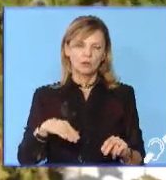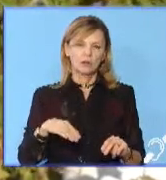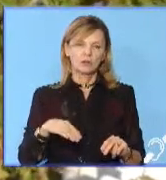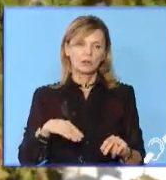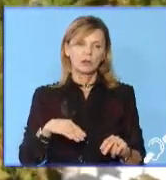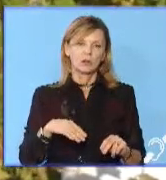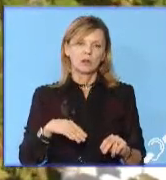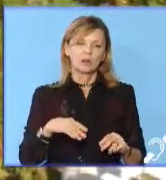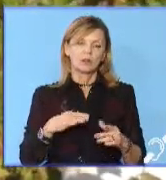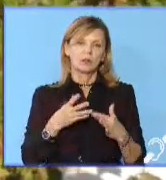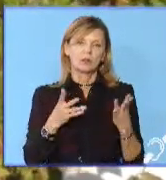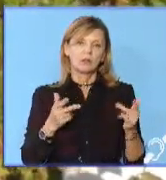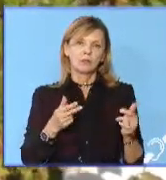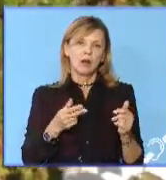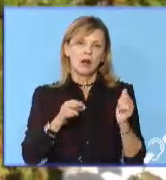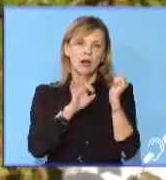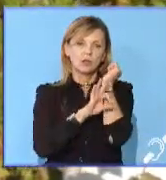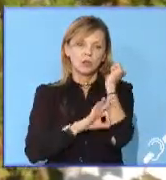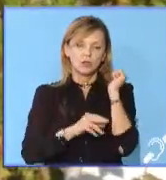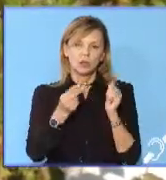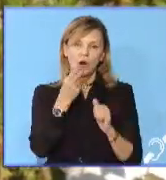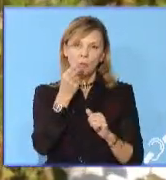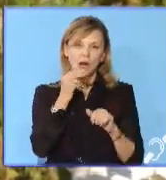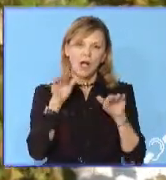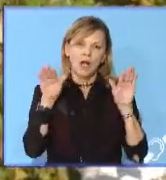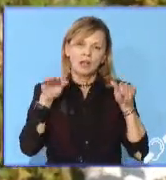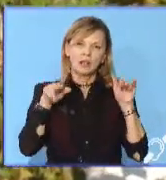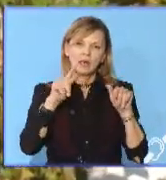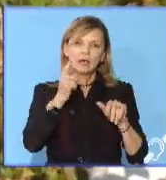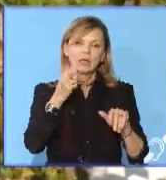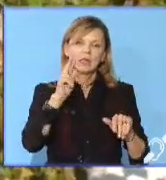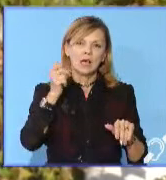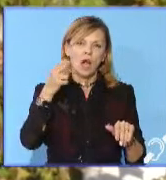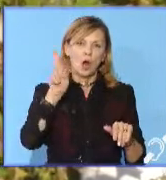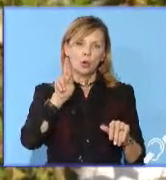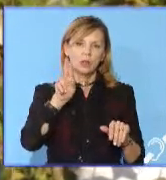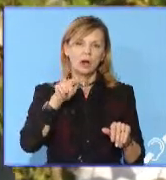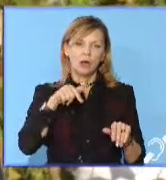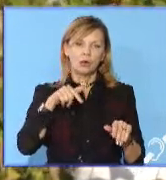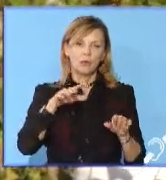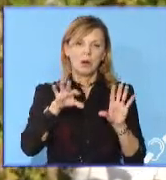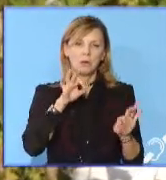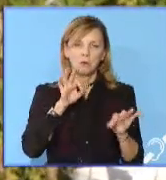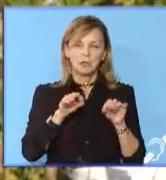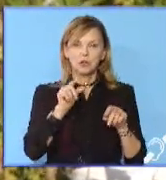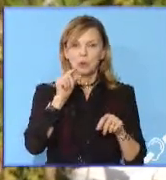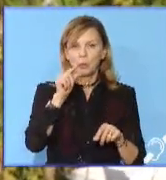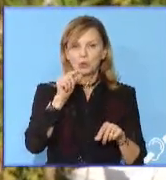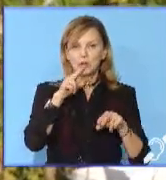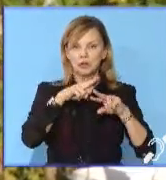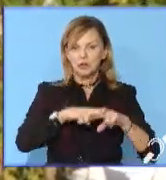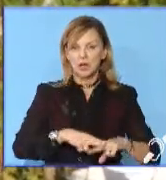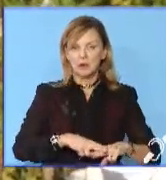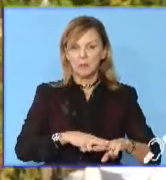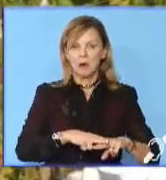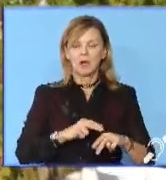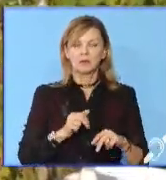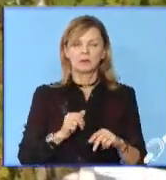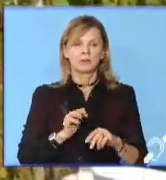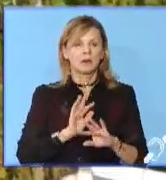mâncat-o grauri. Și acum ce mai culegeți? Și acum culegem ce am mai rămas. Un ananas, o